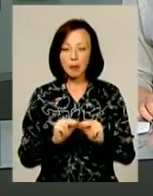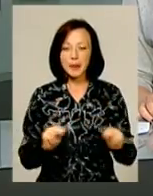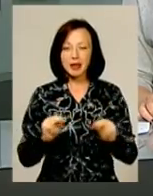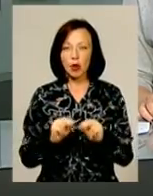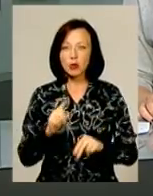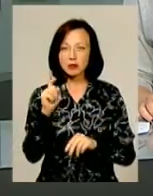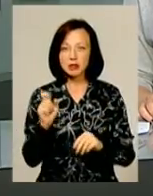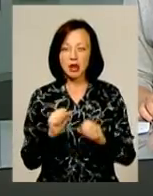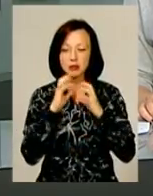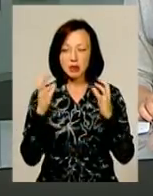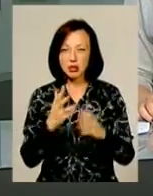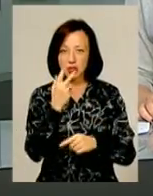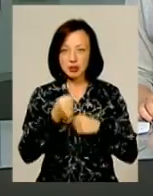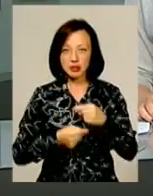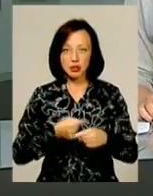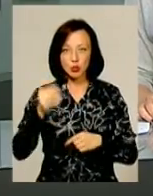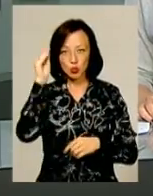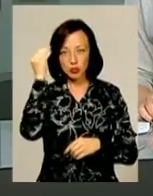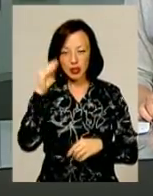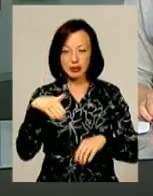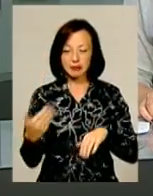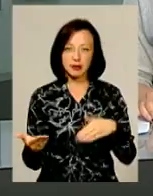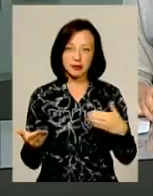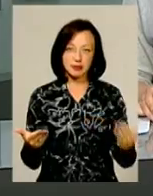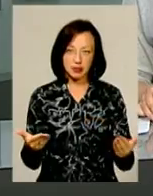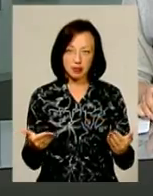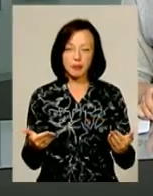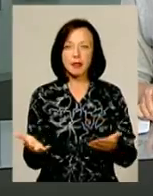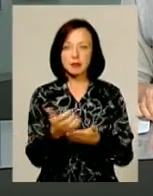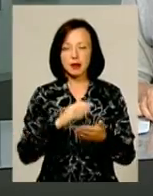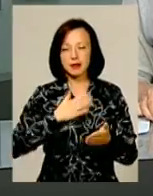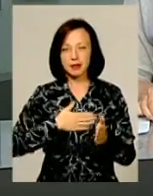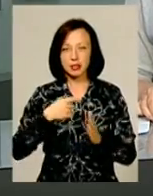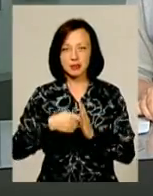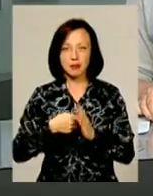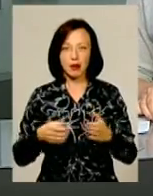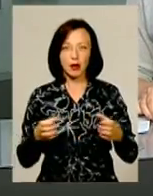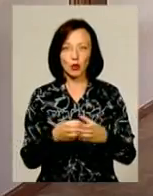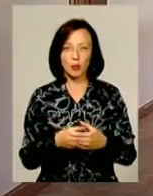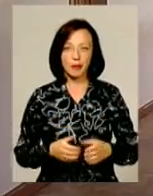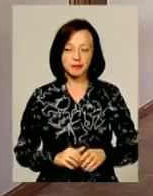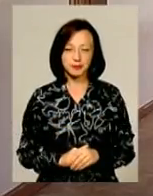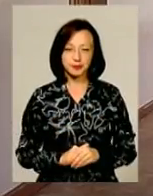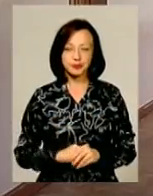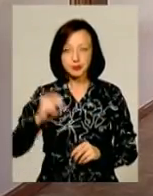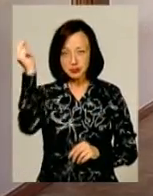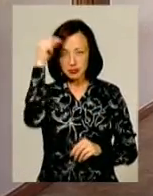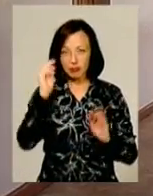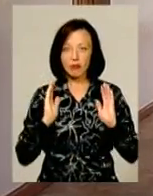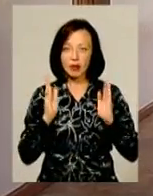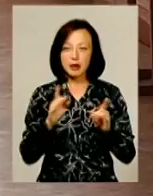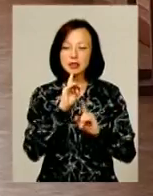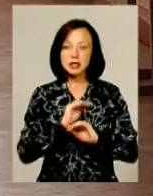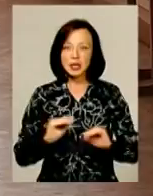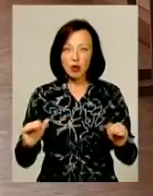– за збереження традиції. Думки і тих, і інших збирала наша знімальна група. У шкільних коридорах ще